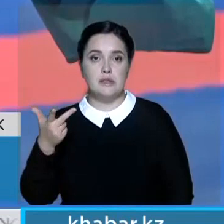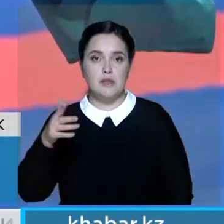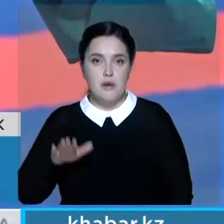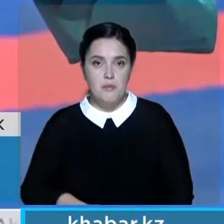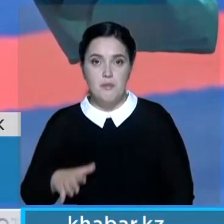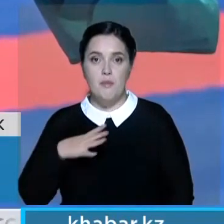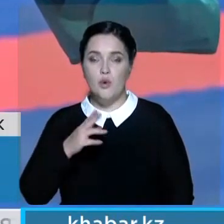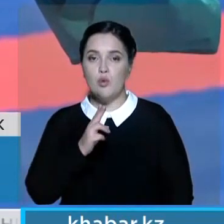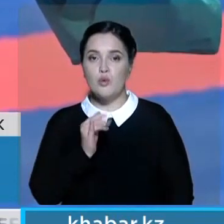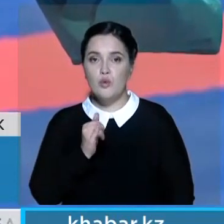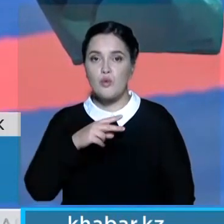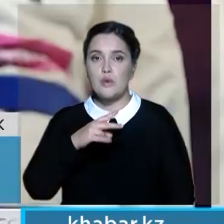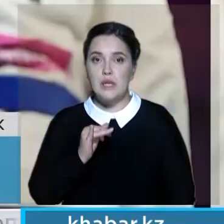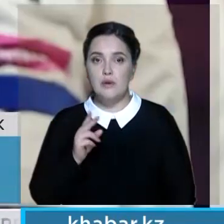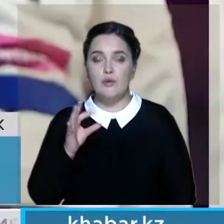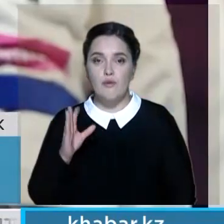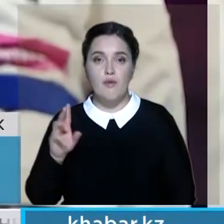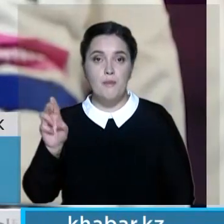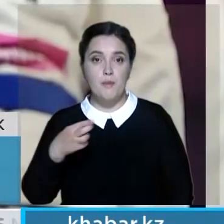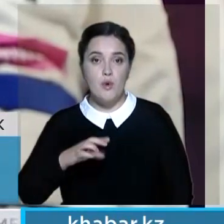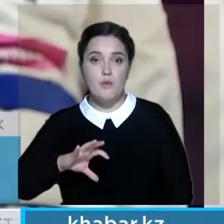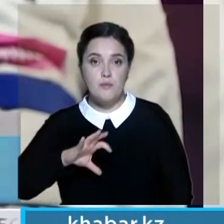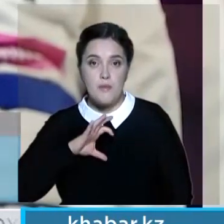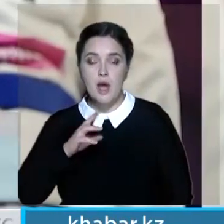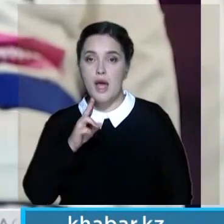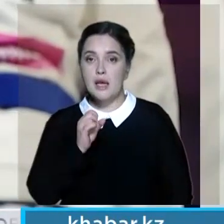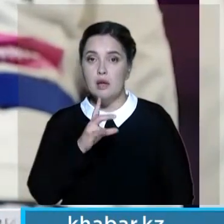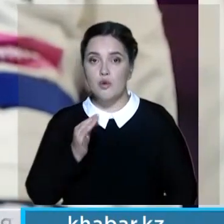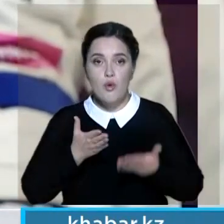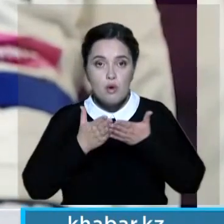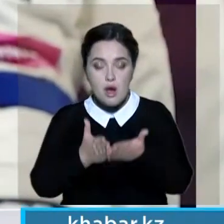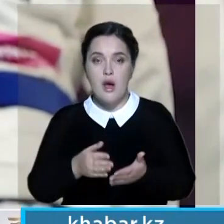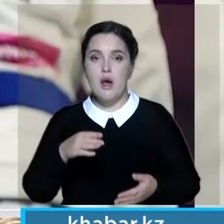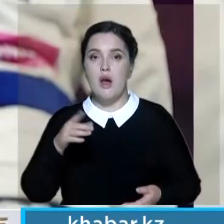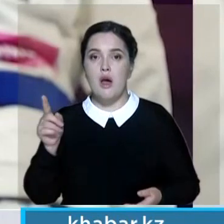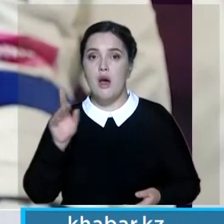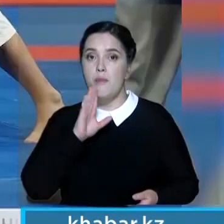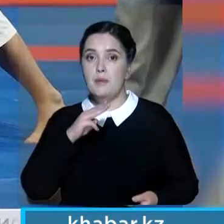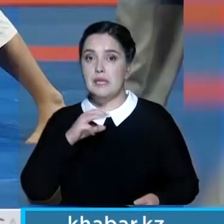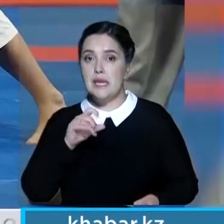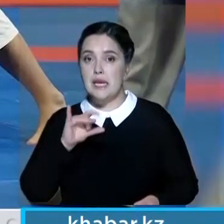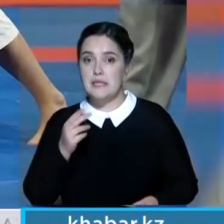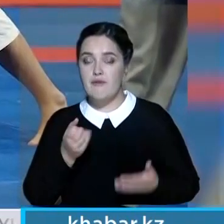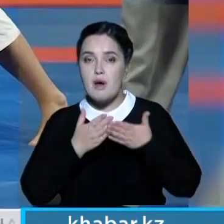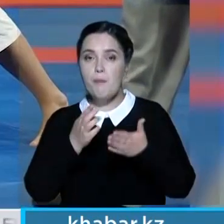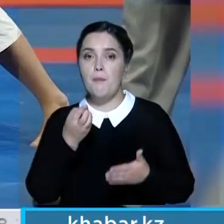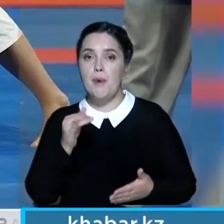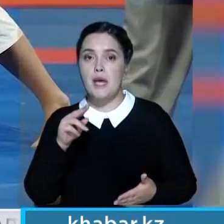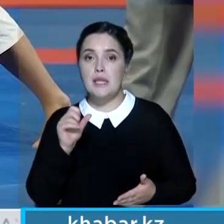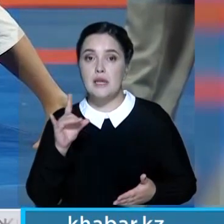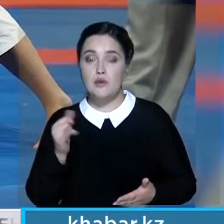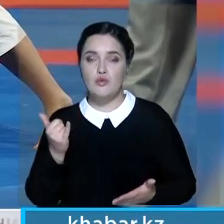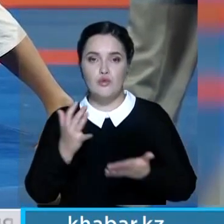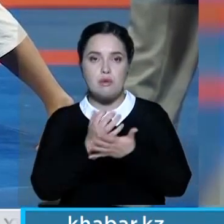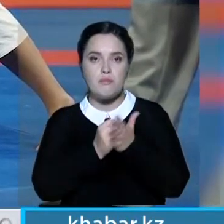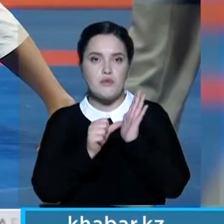слаломе. Куликов принес бронзу в соревновании на каноэ, а Таранцева на байдарке. Таким образом, сейчас в копилке нашей